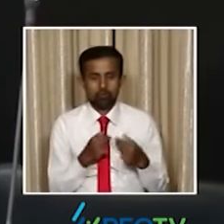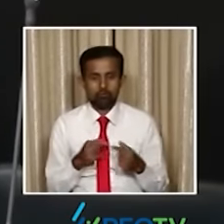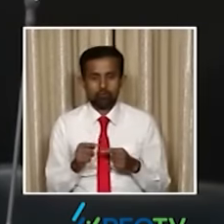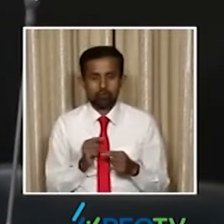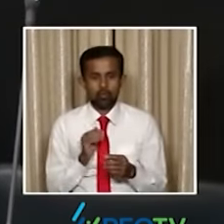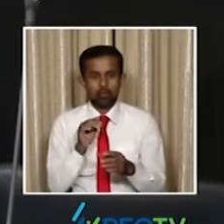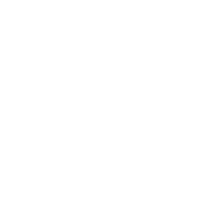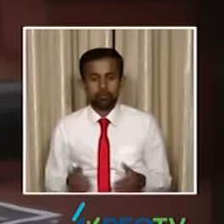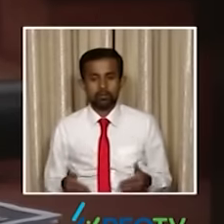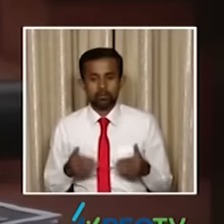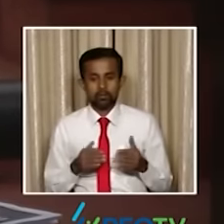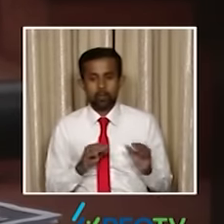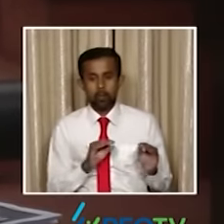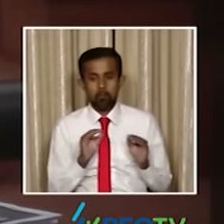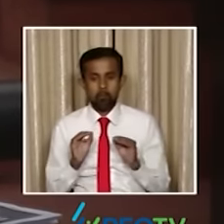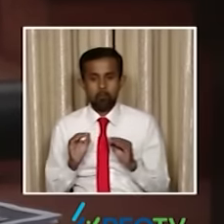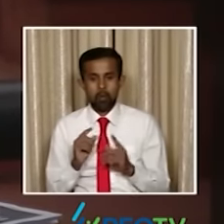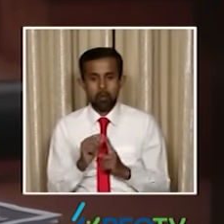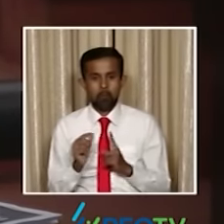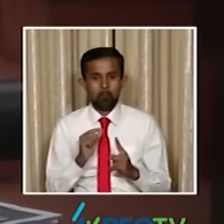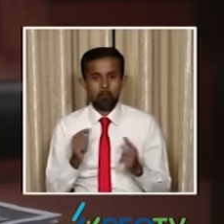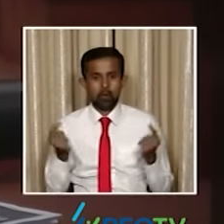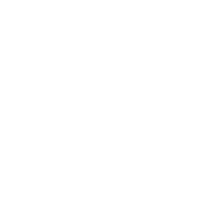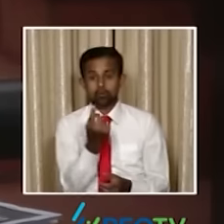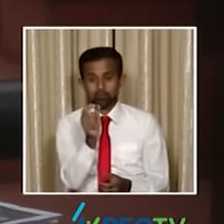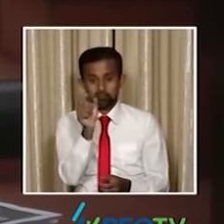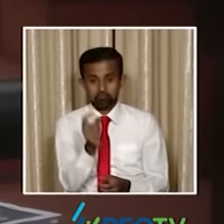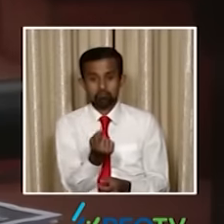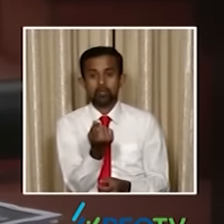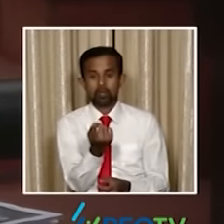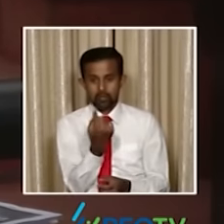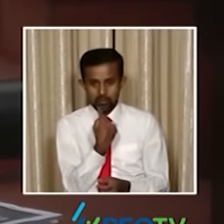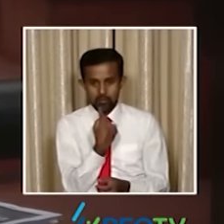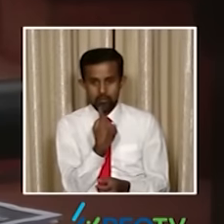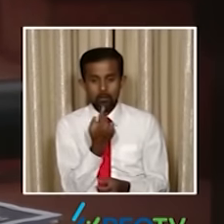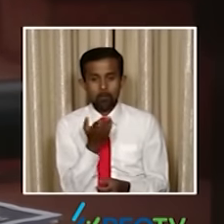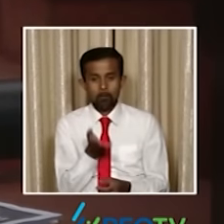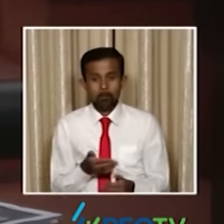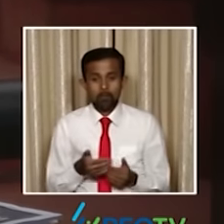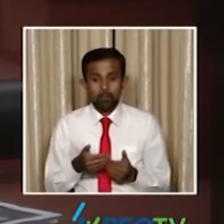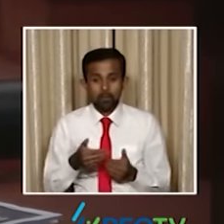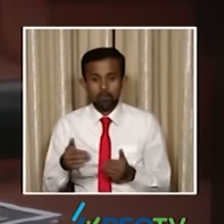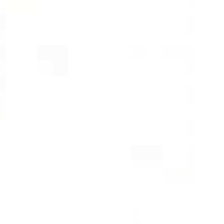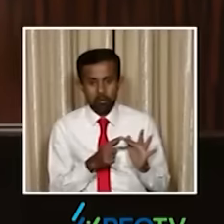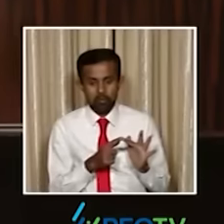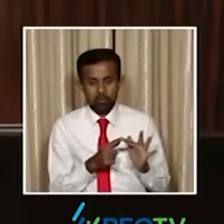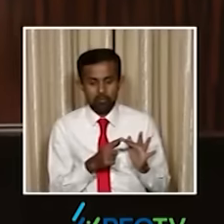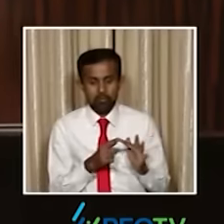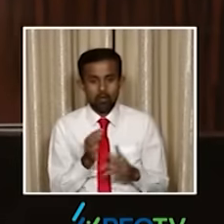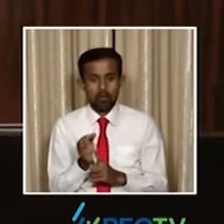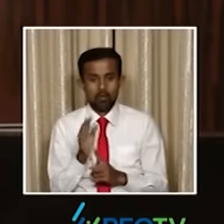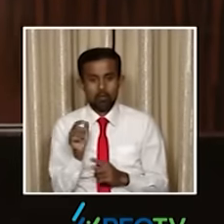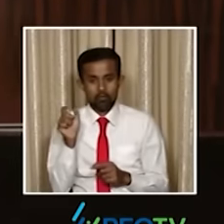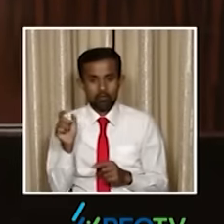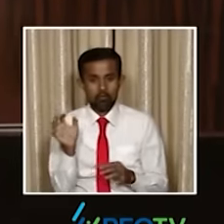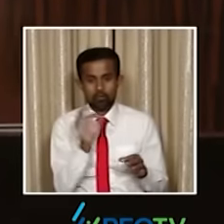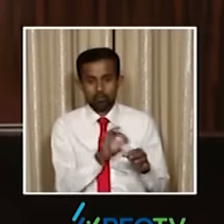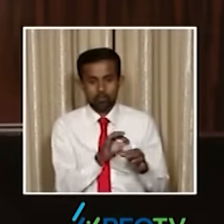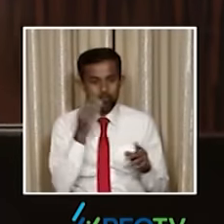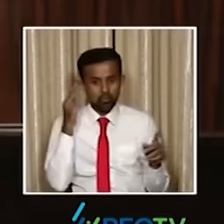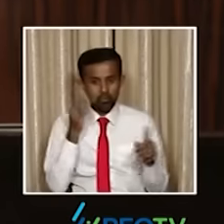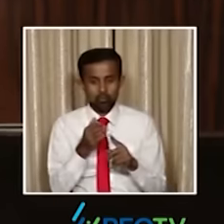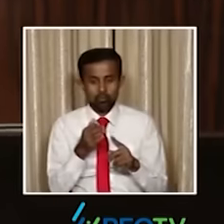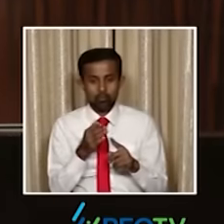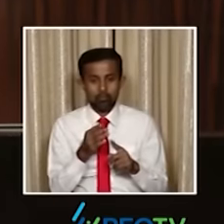ඒකට සහභාගී වෙන්න බෑ. නැවත පාර්ලිමේන්තුව කැඳවන්නේ ජනවාරි 16. මොකද්ද මෙතෙන් සිට කෝප් සභාවට සිද්ධ වෙන්නේ? සභාපතිවරයෙක් පත් කර ගැනීම